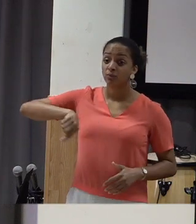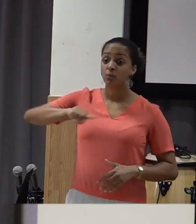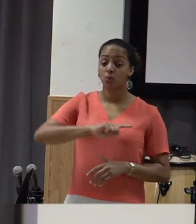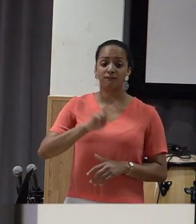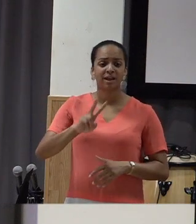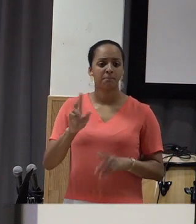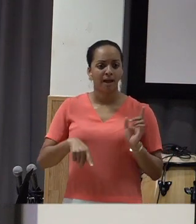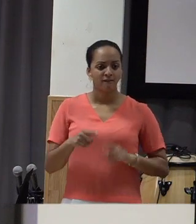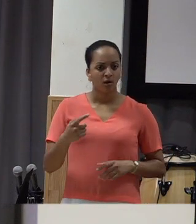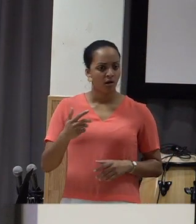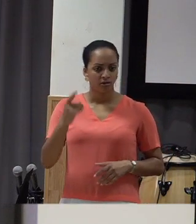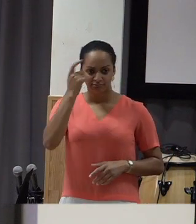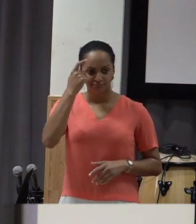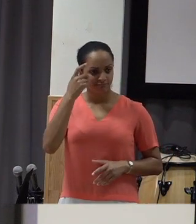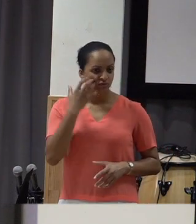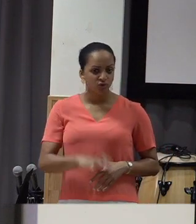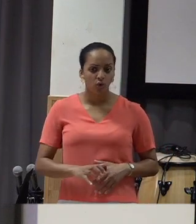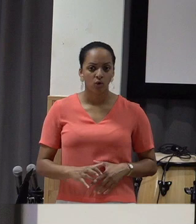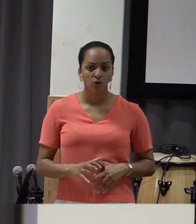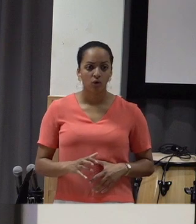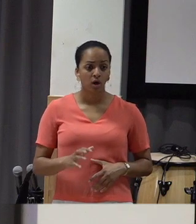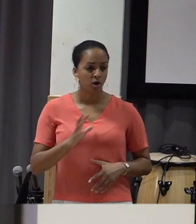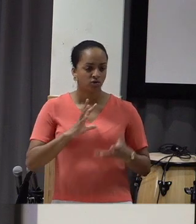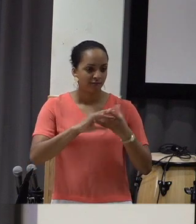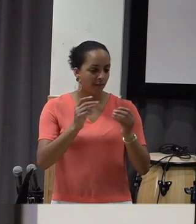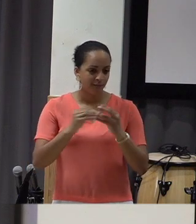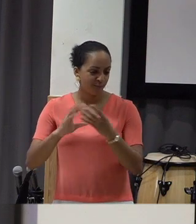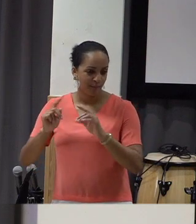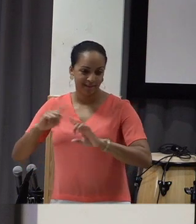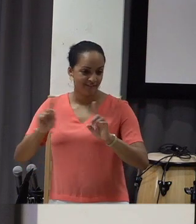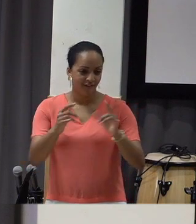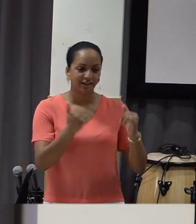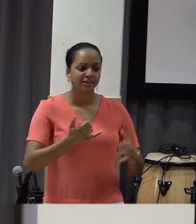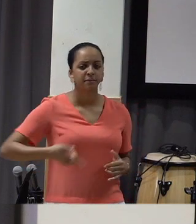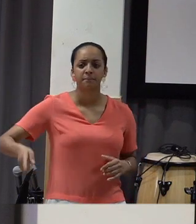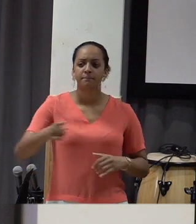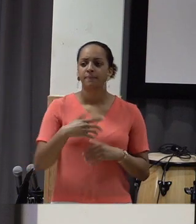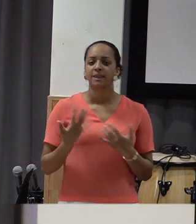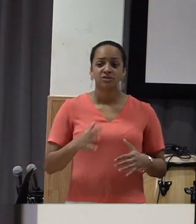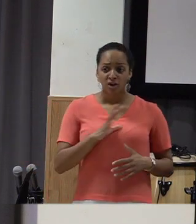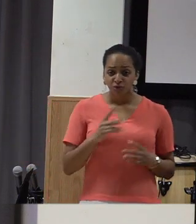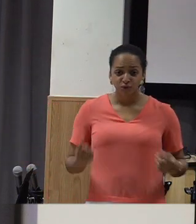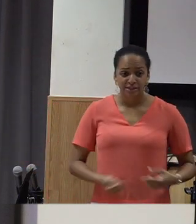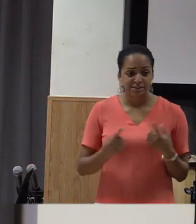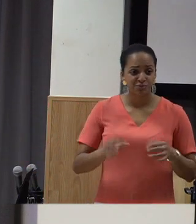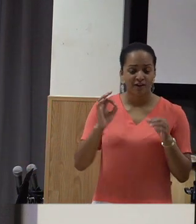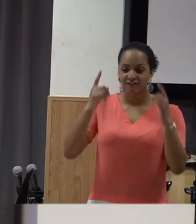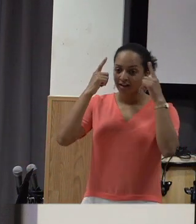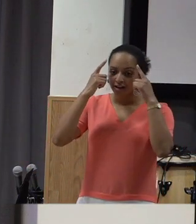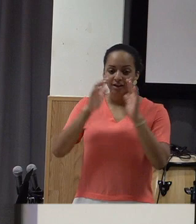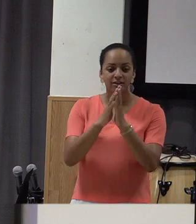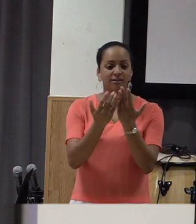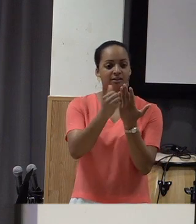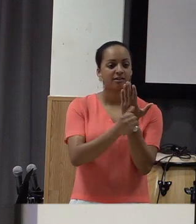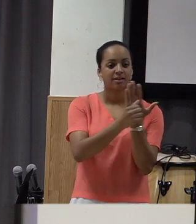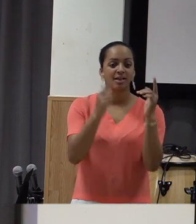disputes peuvent prendre de curieuses formes dans l'Église. N'avez-vous jamais eu des disputes théologiques? La Bible dit ça, non, elle